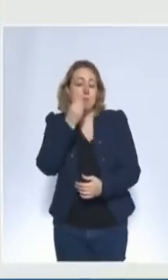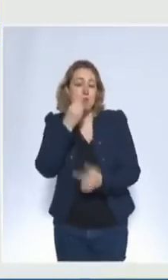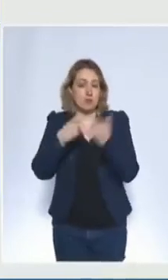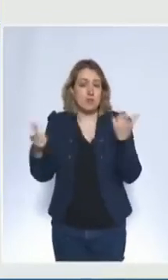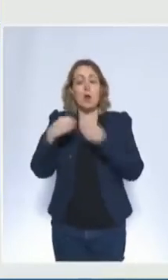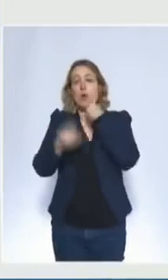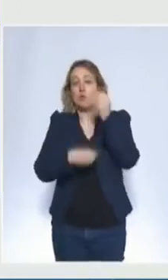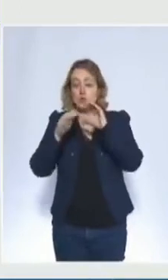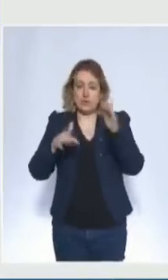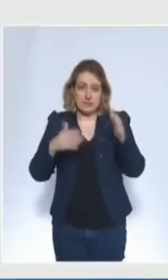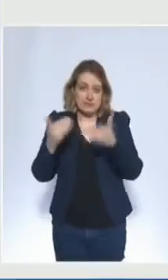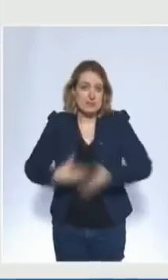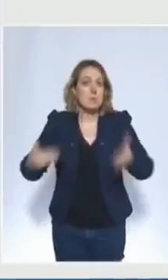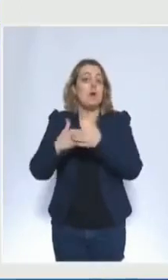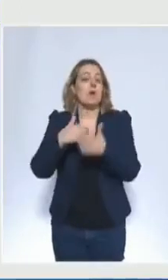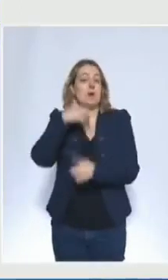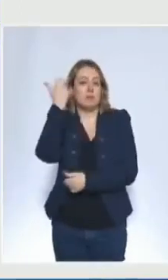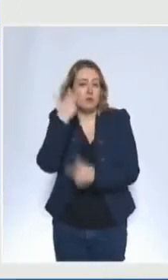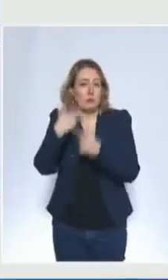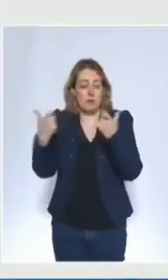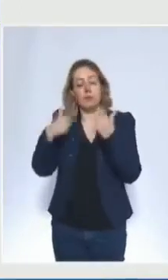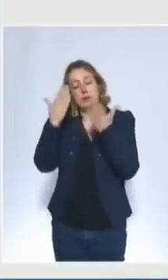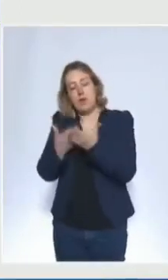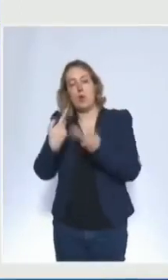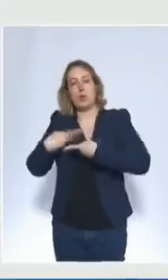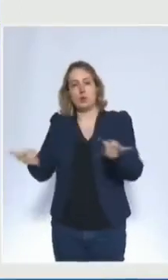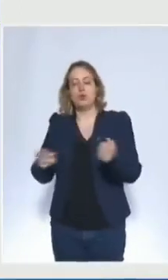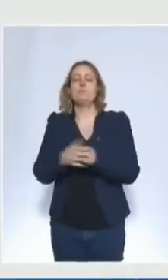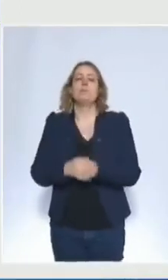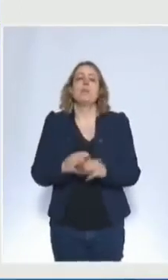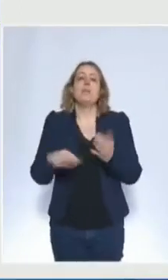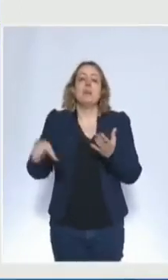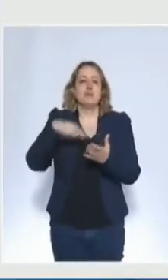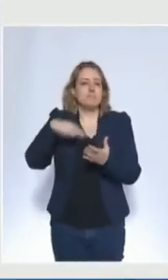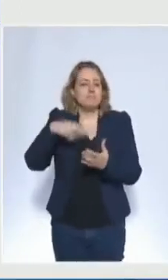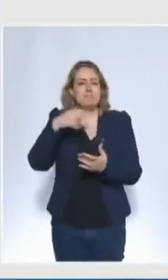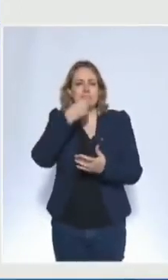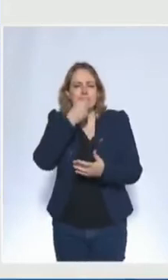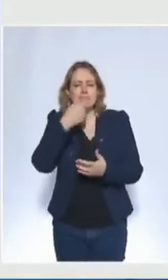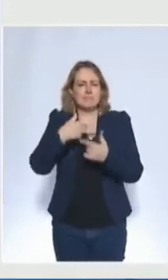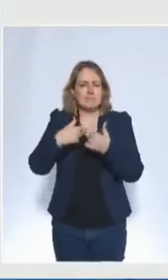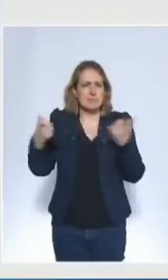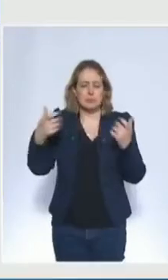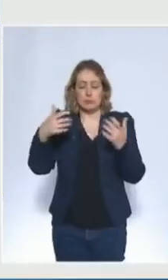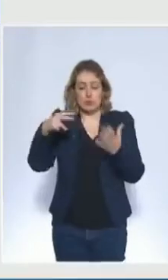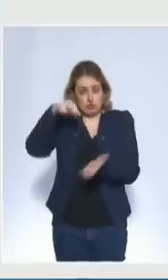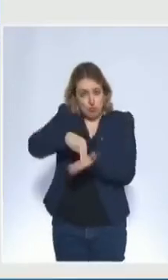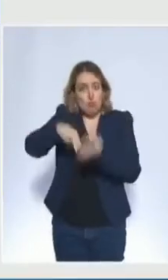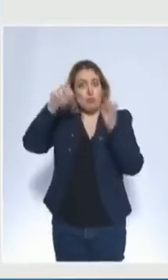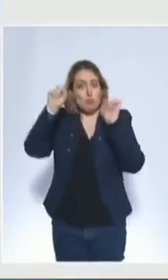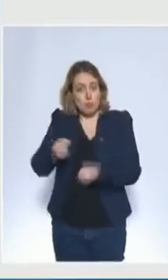sera à nouveau autorisée les concerts debout et la consommation debout dans les bars pour en reprendre